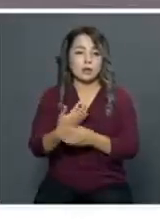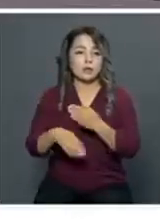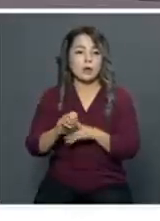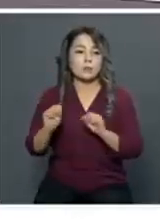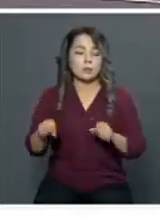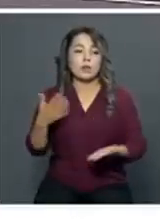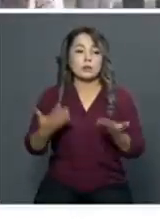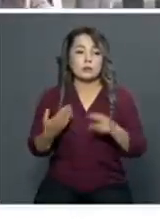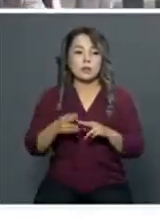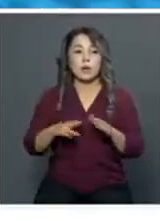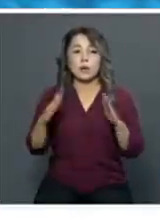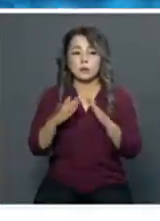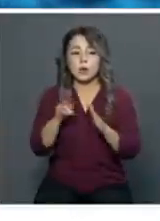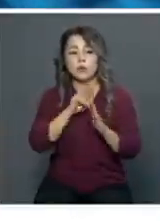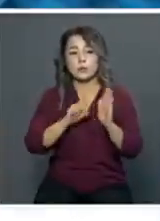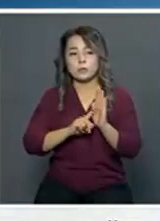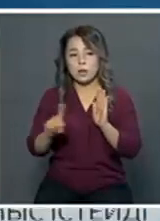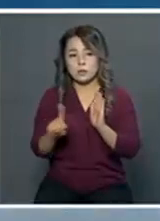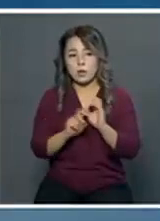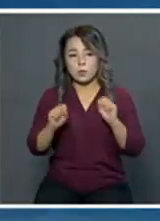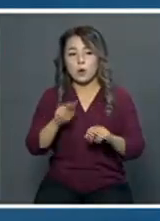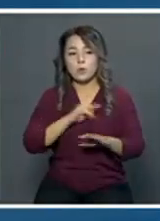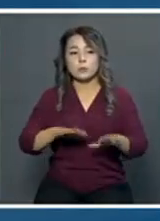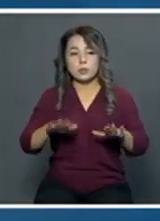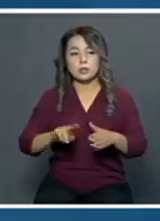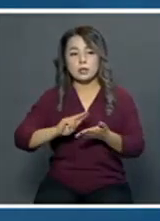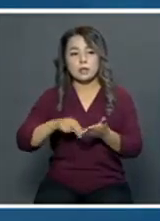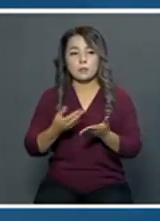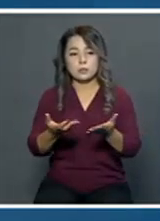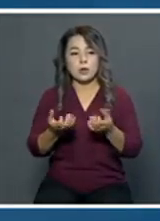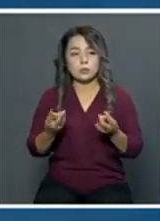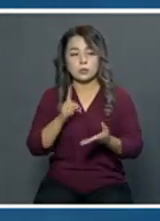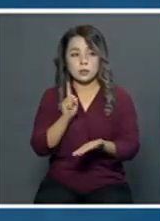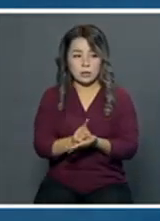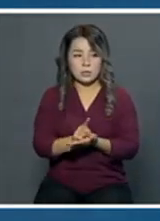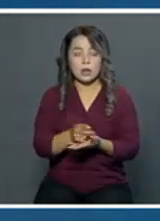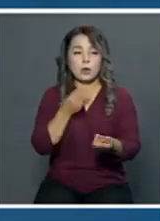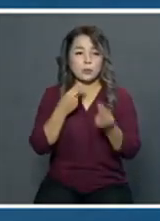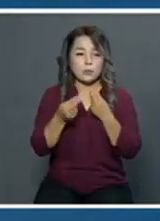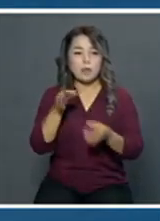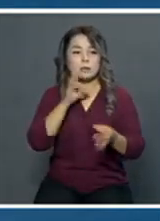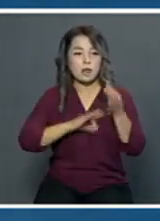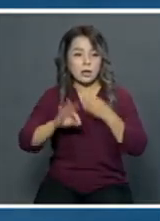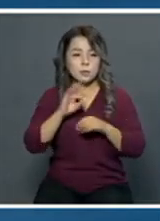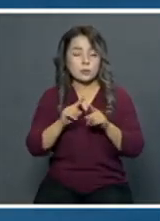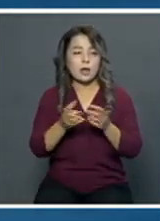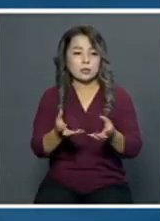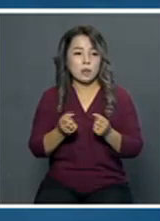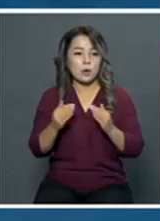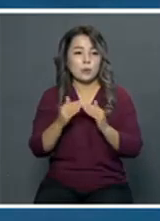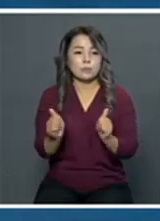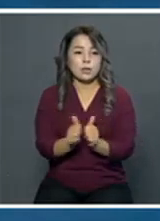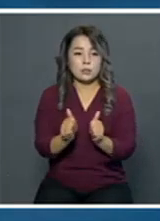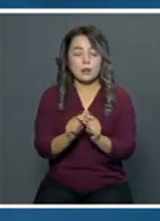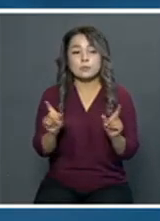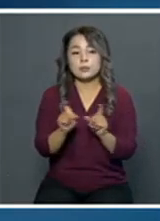болады. Үй мен жұмыс арасында, бірақ жұмыс орнынан анықтама болуы шарт. Азық-түлік, дәрі-дәрмек алу үшін үй маңындағы дүкен